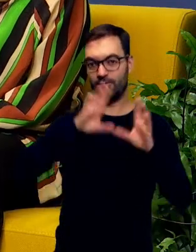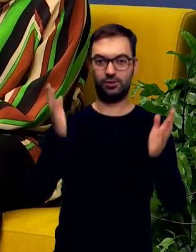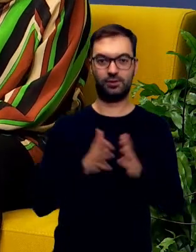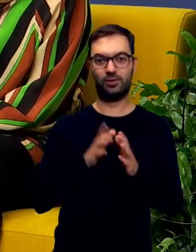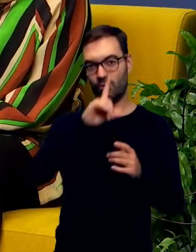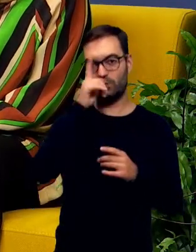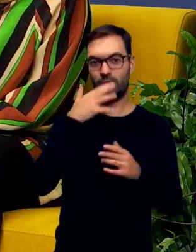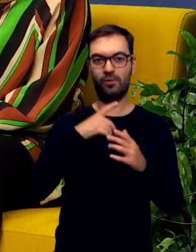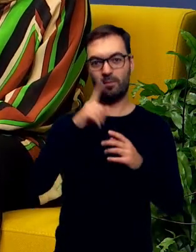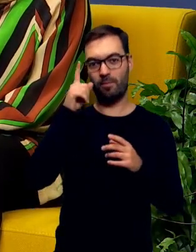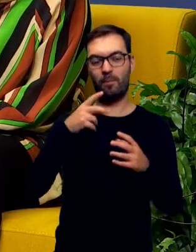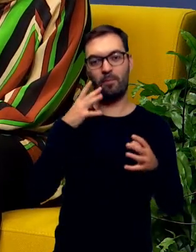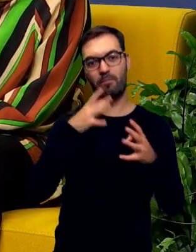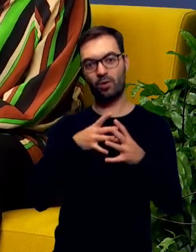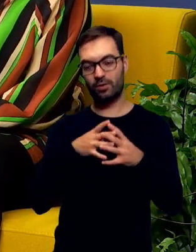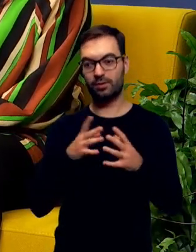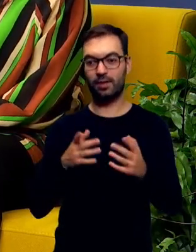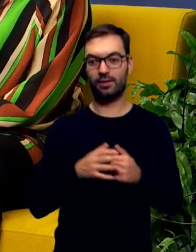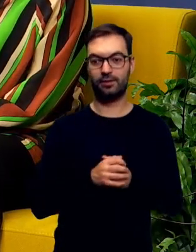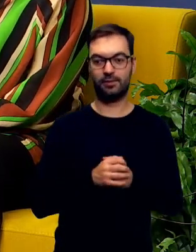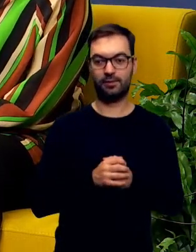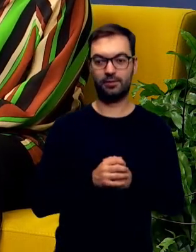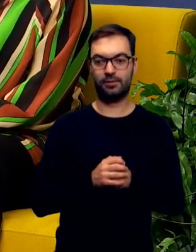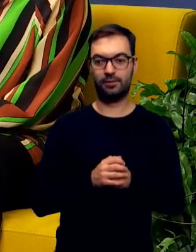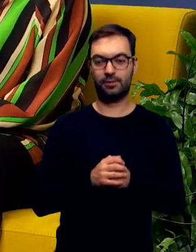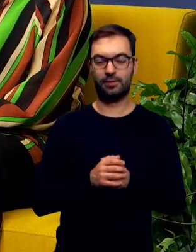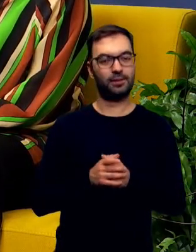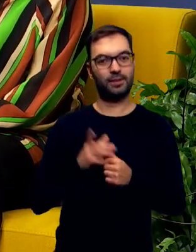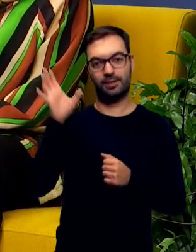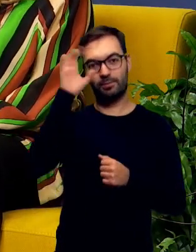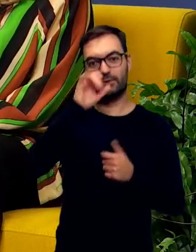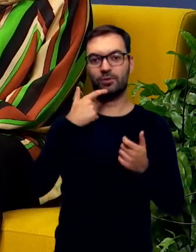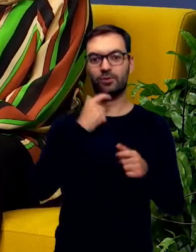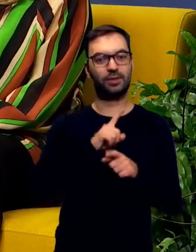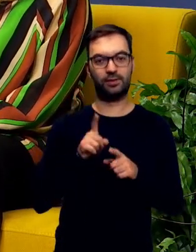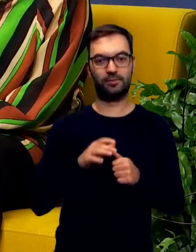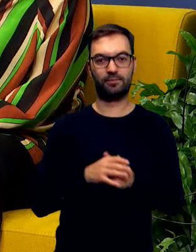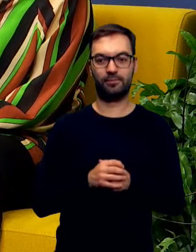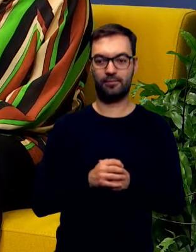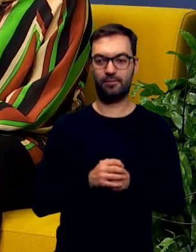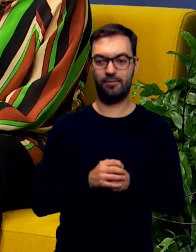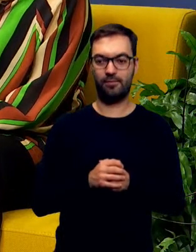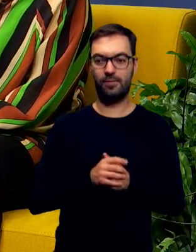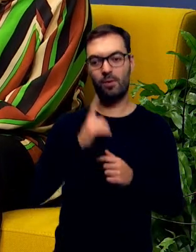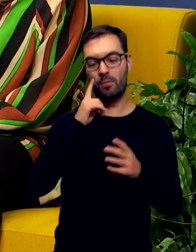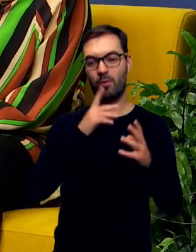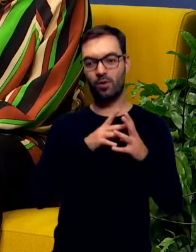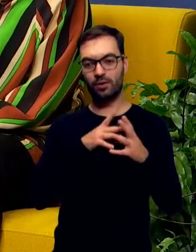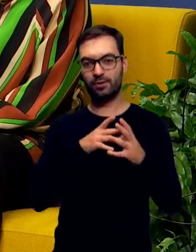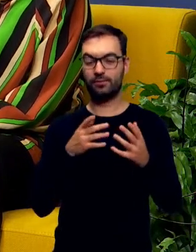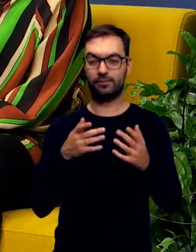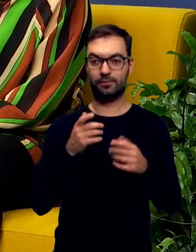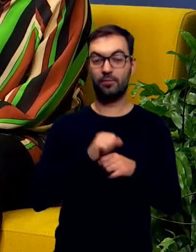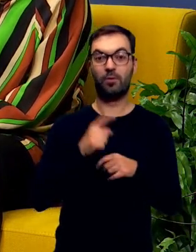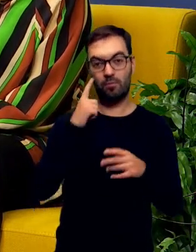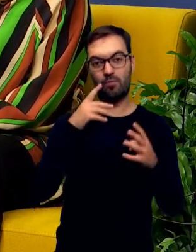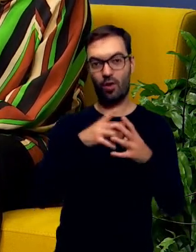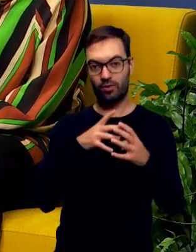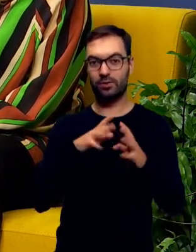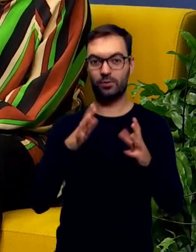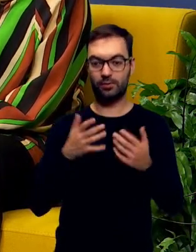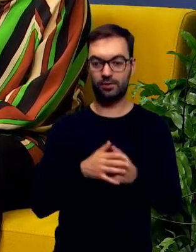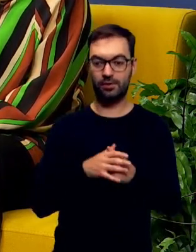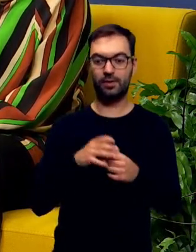wszyscy ludzie, społeczeństwo, a trochę zapominamy, co to jest. Znaczy prognoza to jest prognoza,